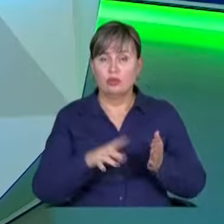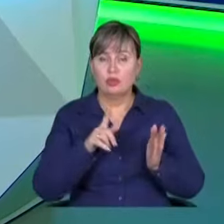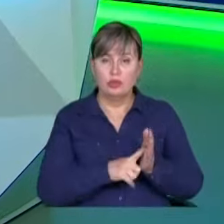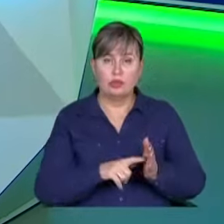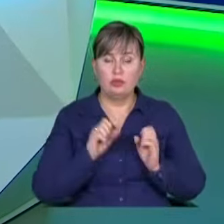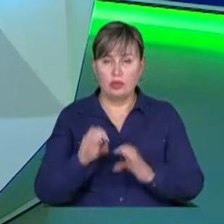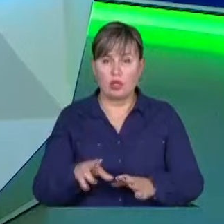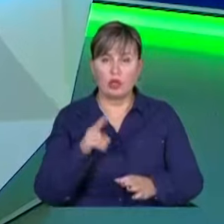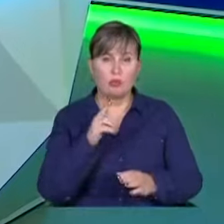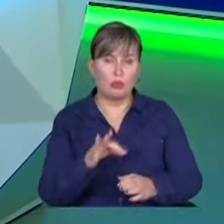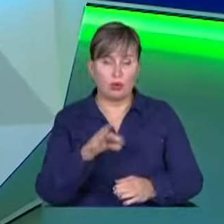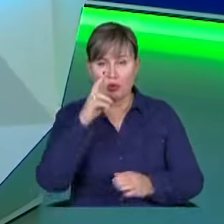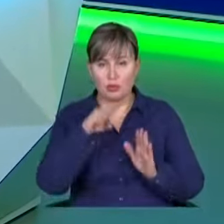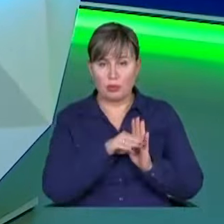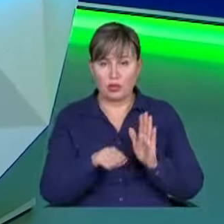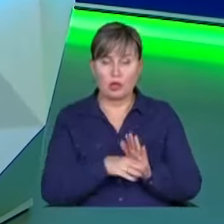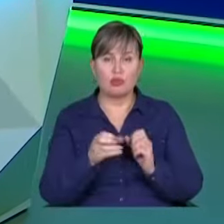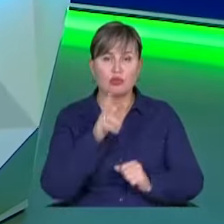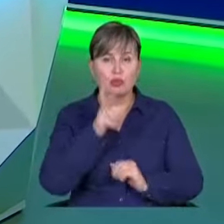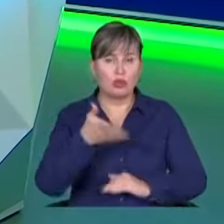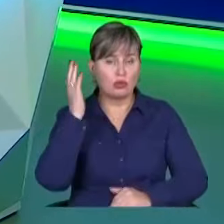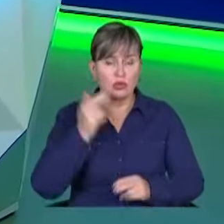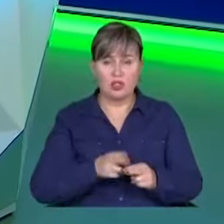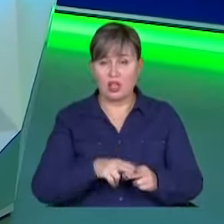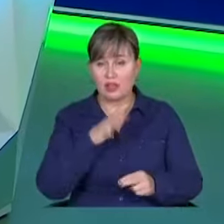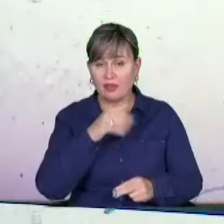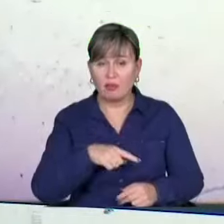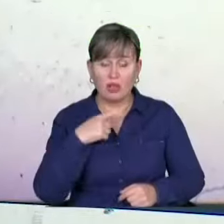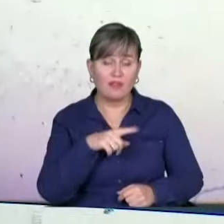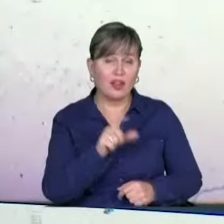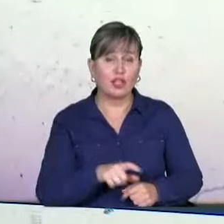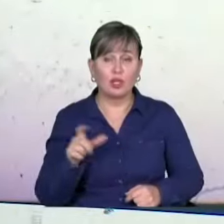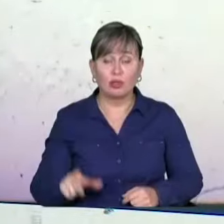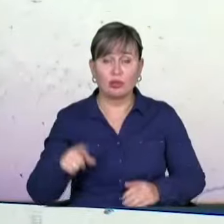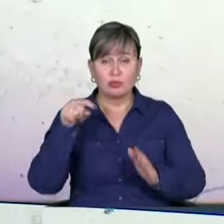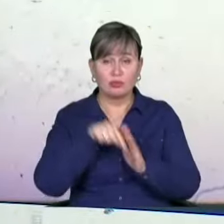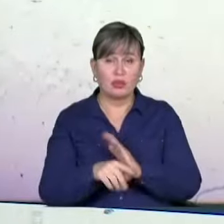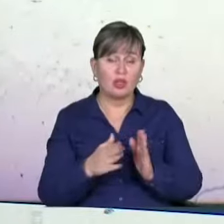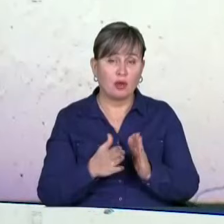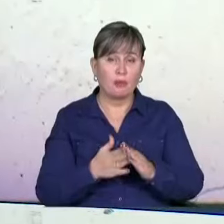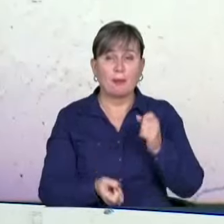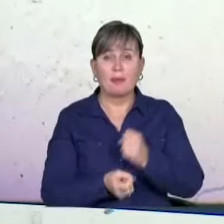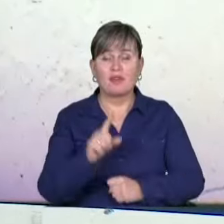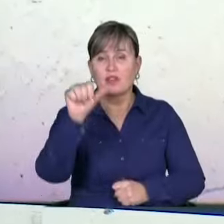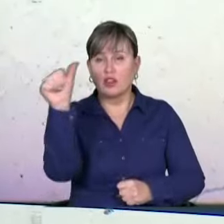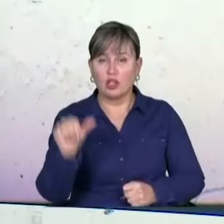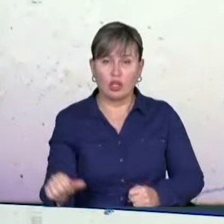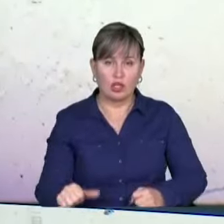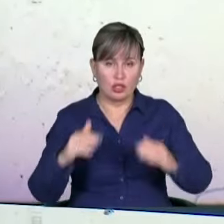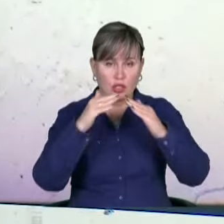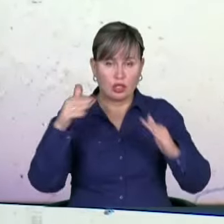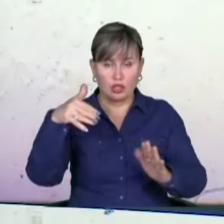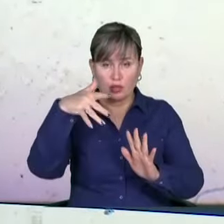по госпрограмме еще 3 года назад. За это время, говорят люди, в стенах их домов появились трещины. Крыша